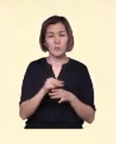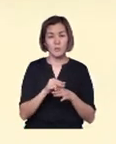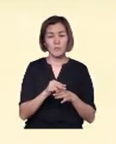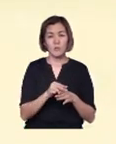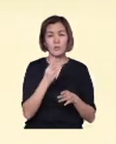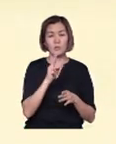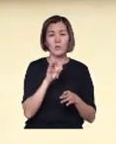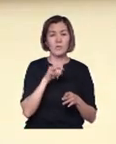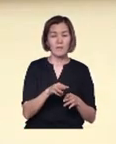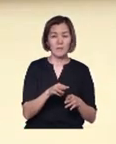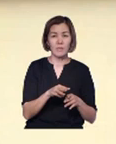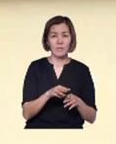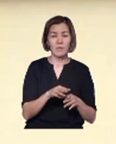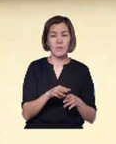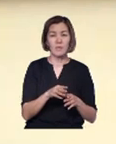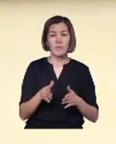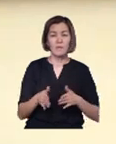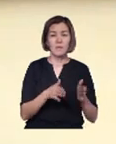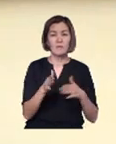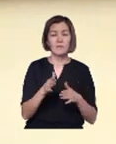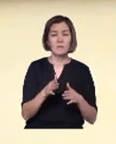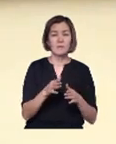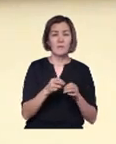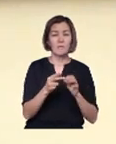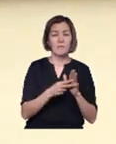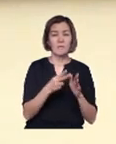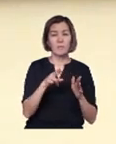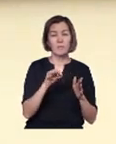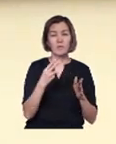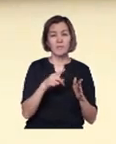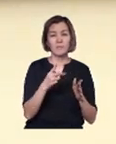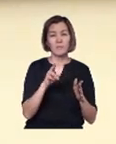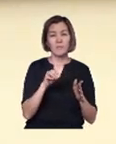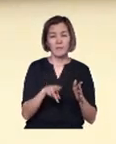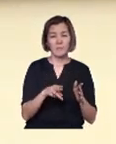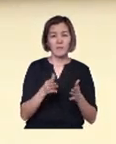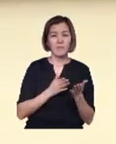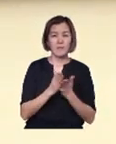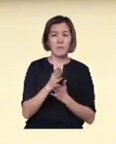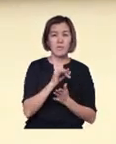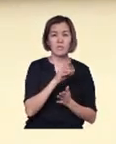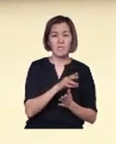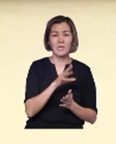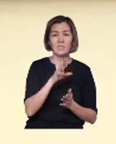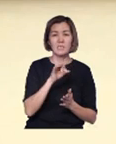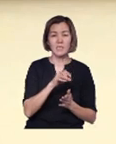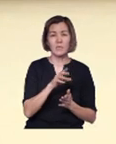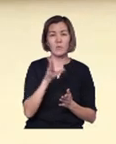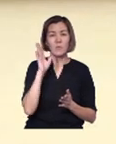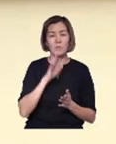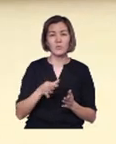Это 3-километровый участок грунтовой дороги на отрезке с 18 по 21 километр направления Жалангаш-Саты у озера